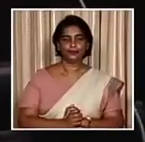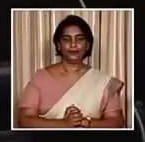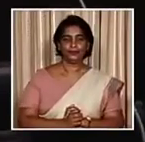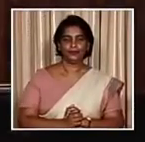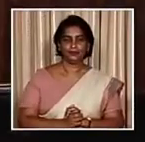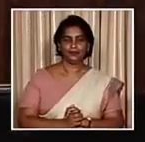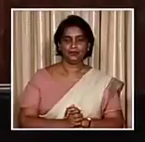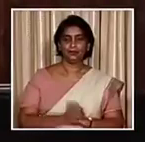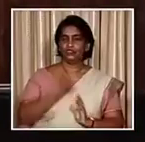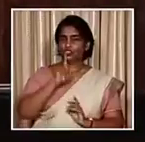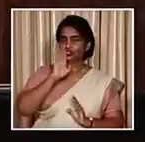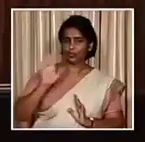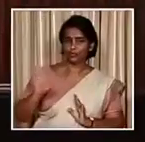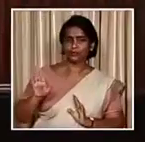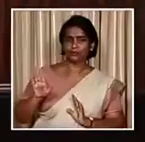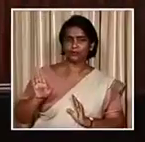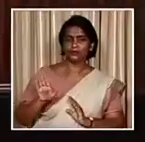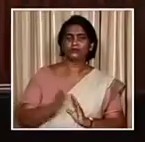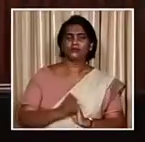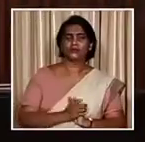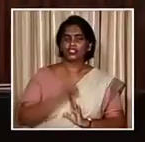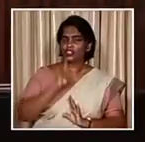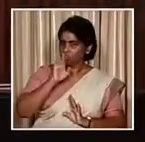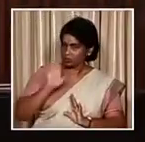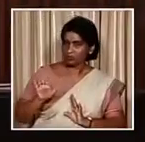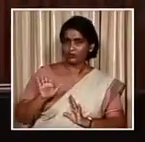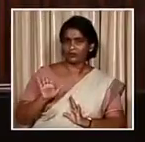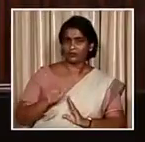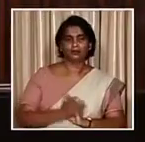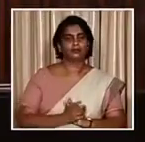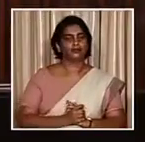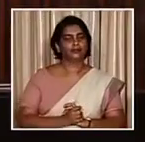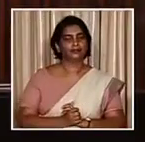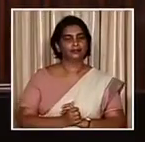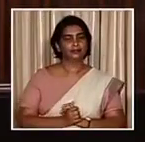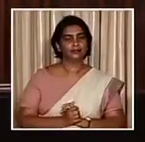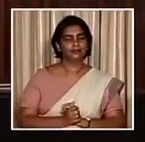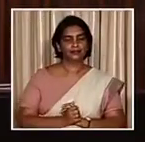නිශ්ශබ්ද වෙන්න මන්ත්‍රීමාලා, නිශ්ශබ්ද වෙන්න.